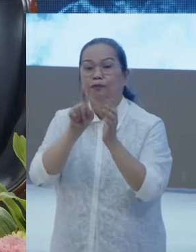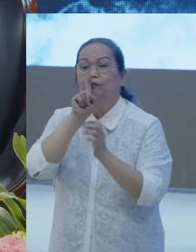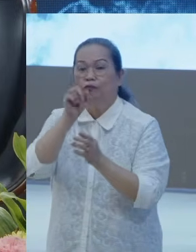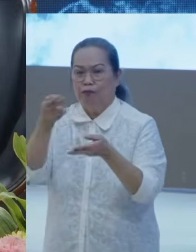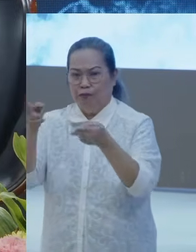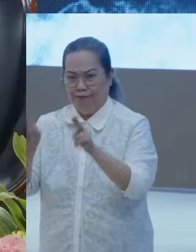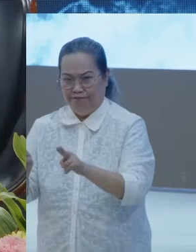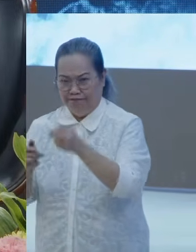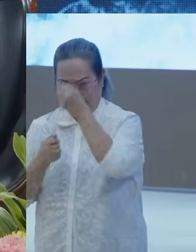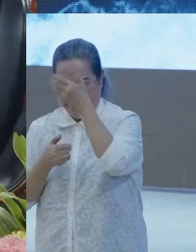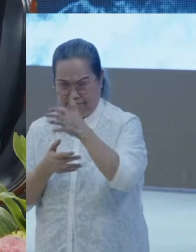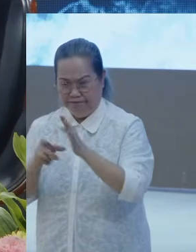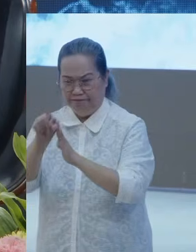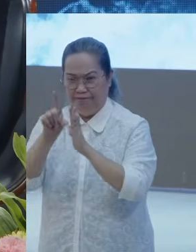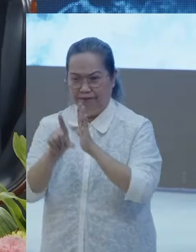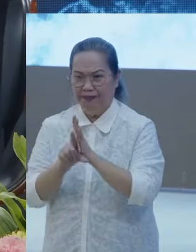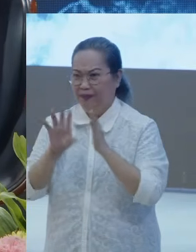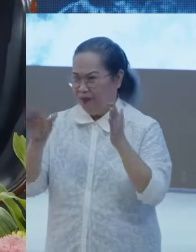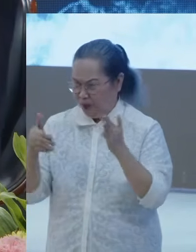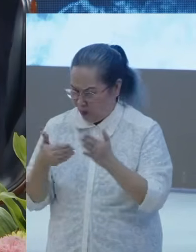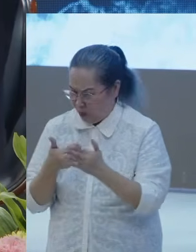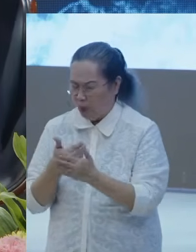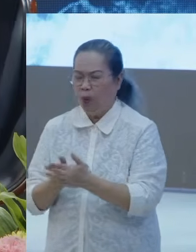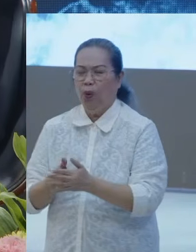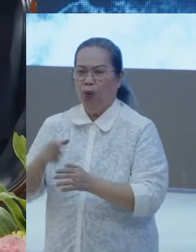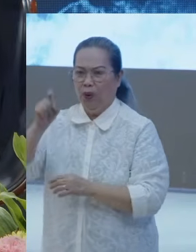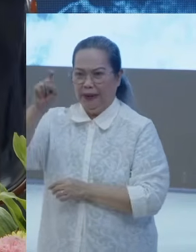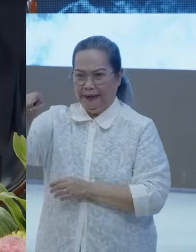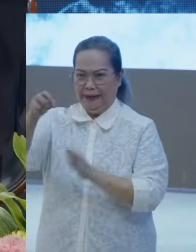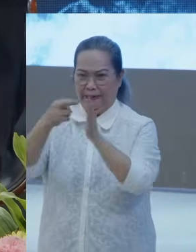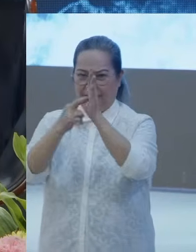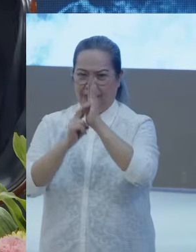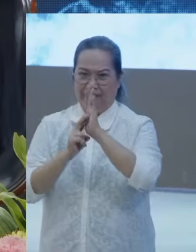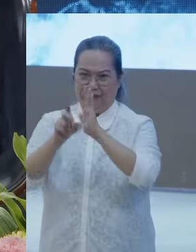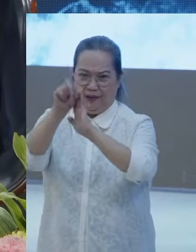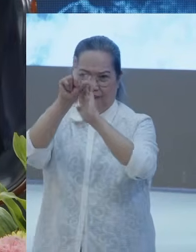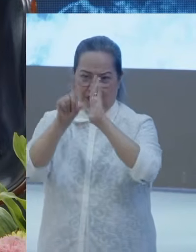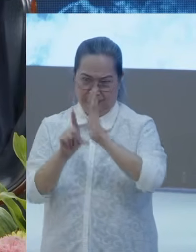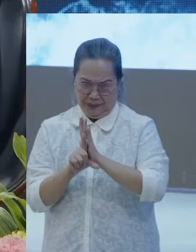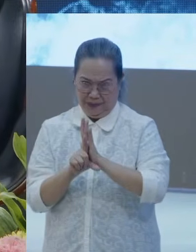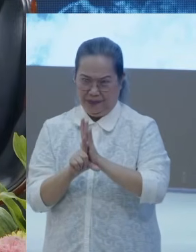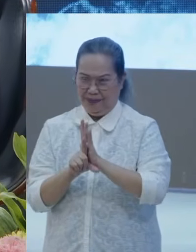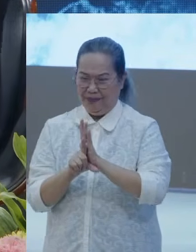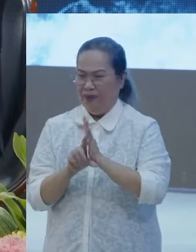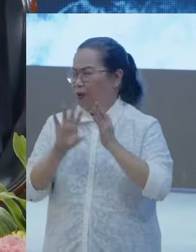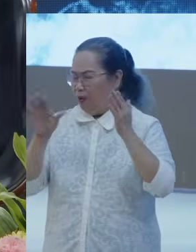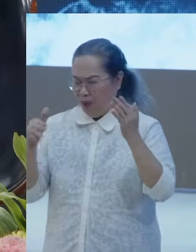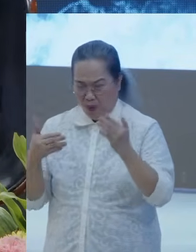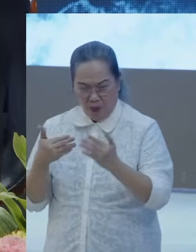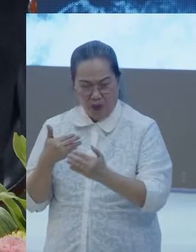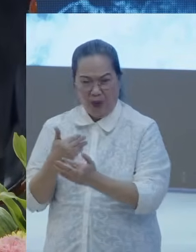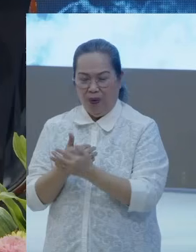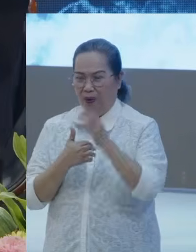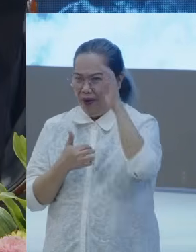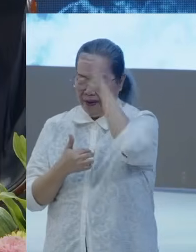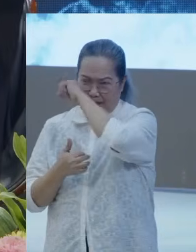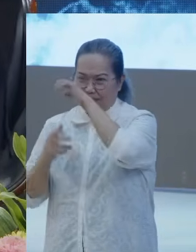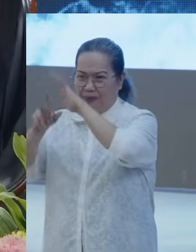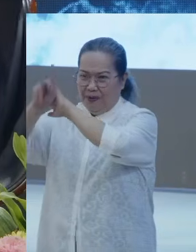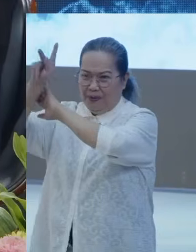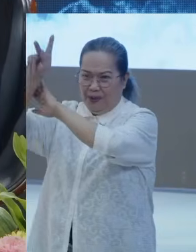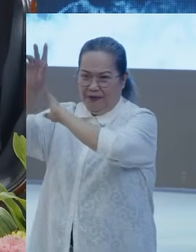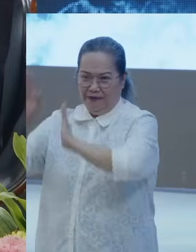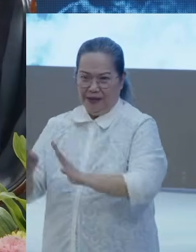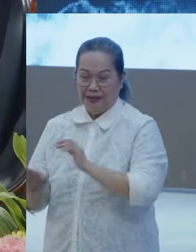kanyang buhay. Tinupad niya ang lahat ng requirement ng batas. Tinupad niya ang lahat ng hula ng mga propeta.